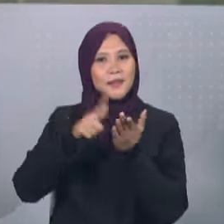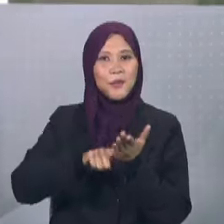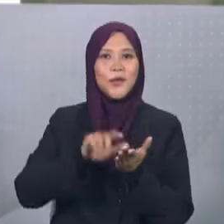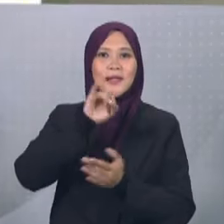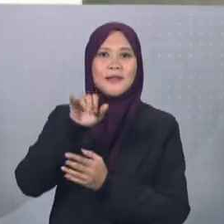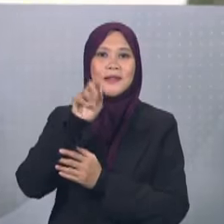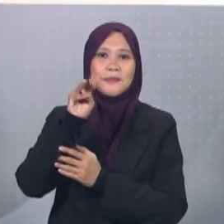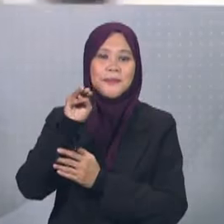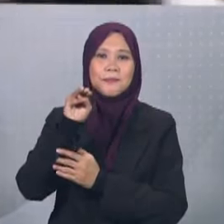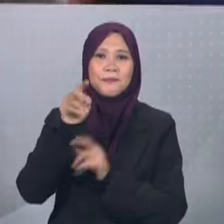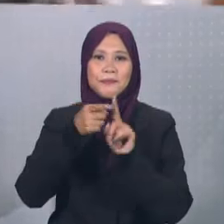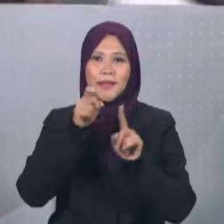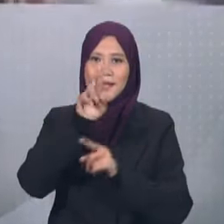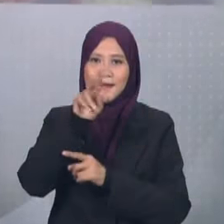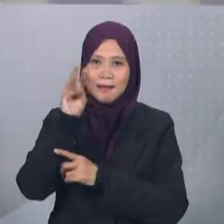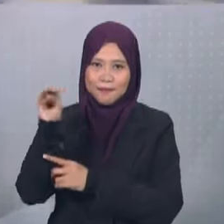untuk RTM.